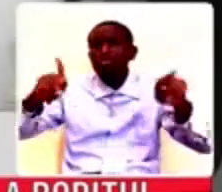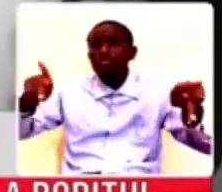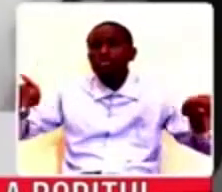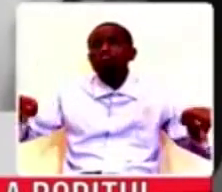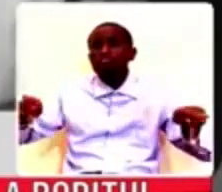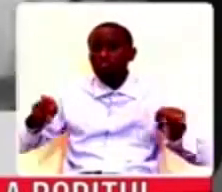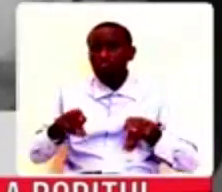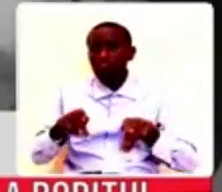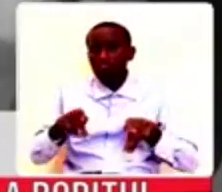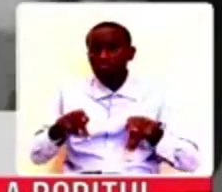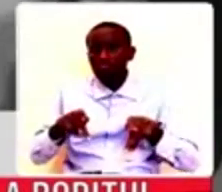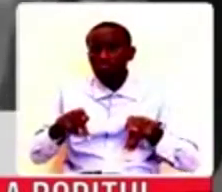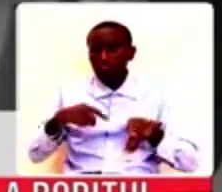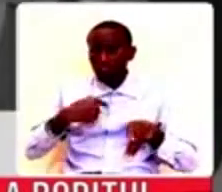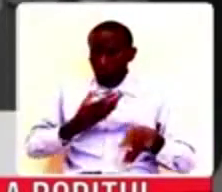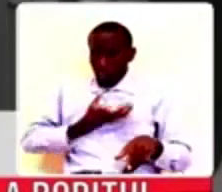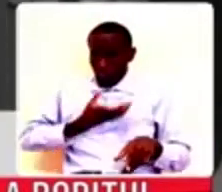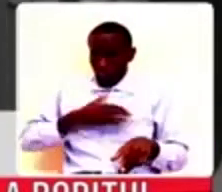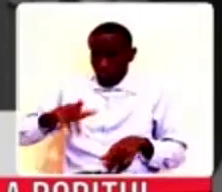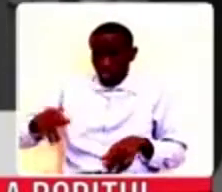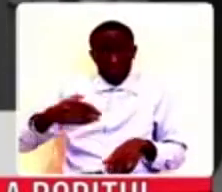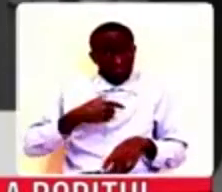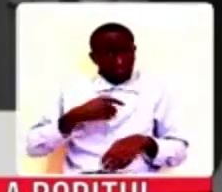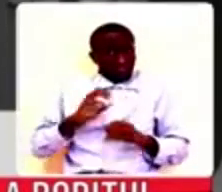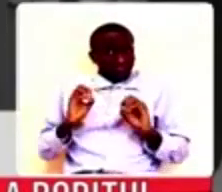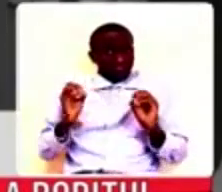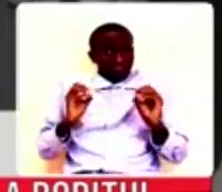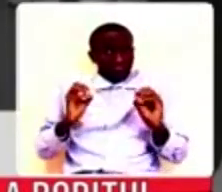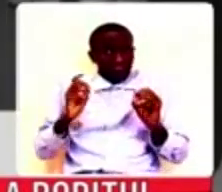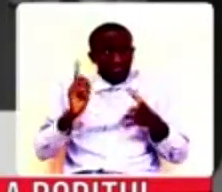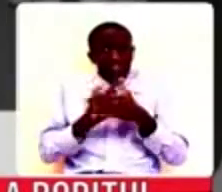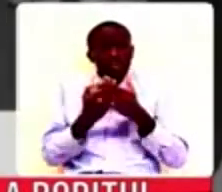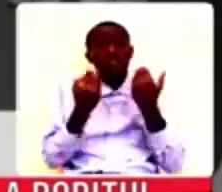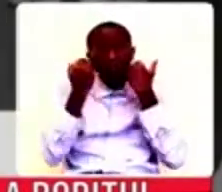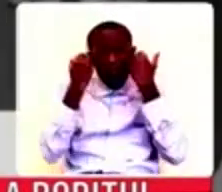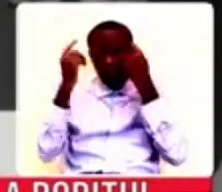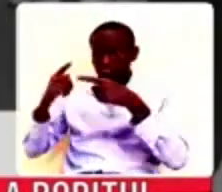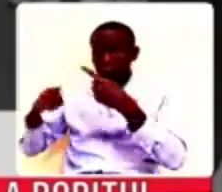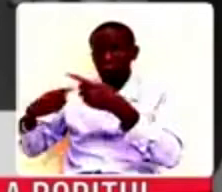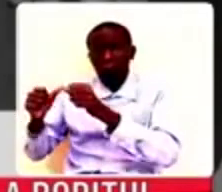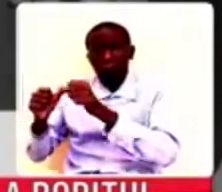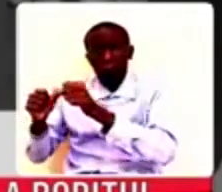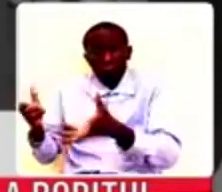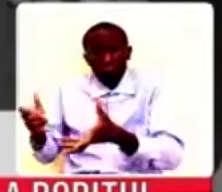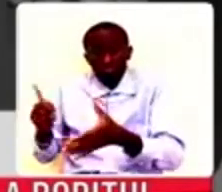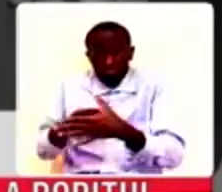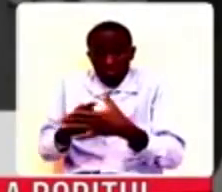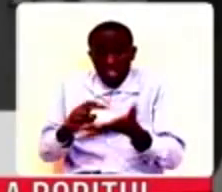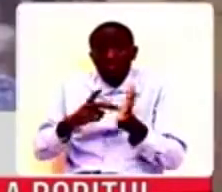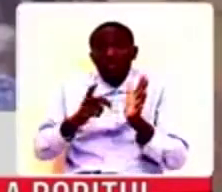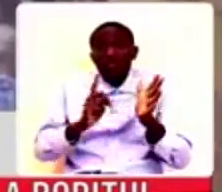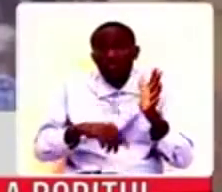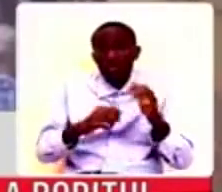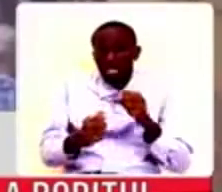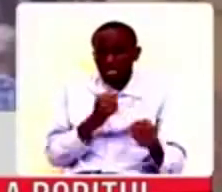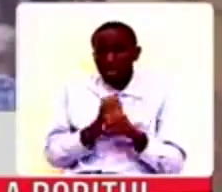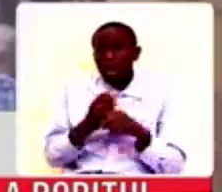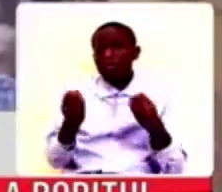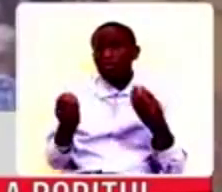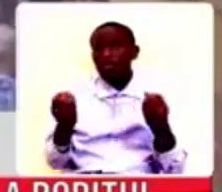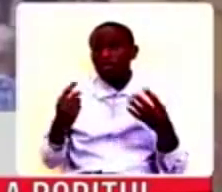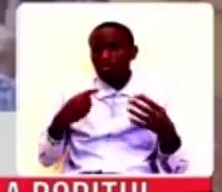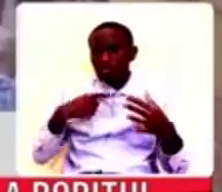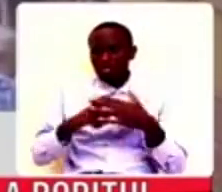akauga ate yetu ya mwone broti na ashirosho oligotine huku akiuga ate theni wa miaka yothe riria